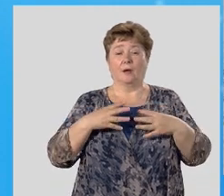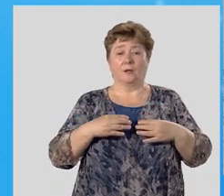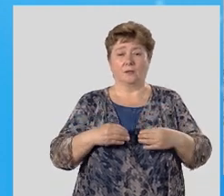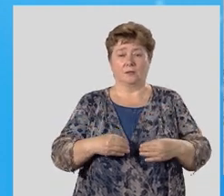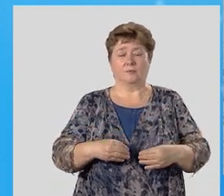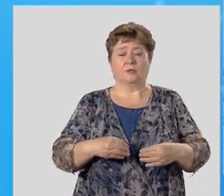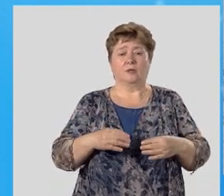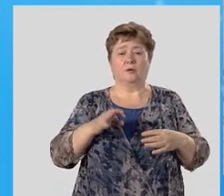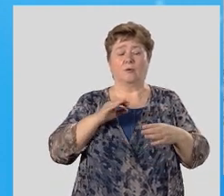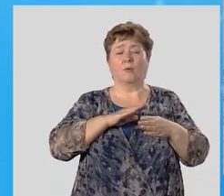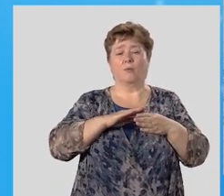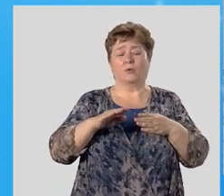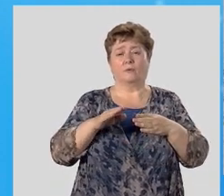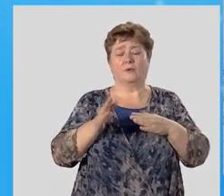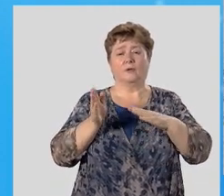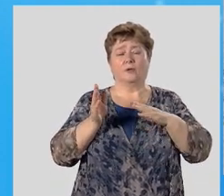Организменный уровень.